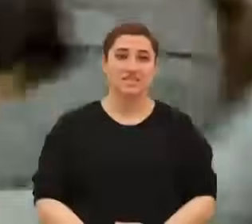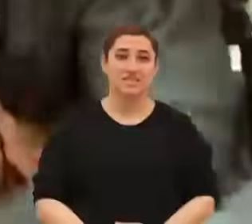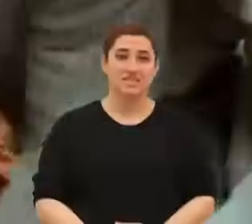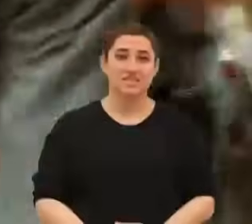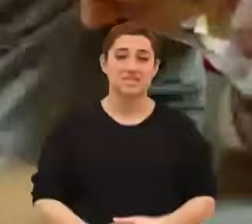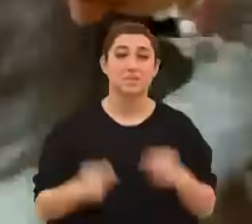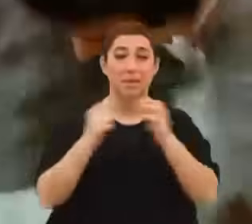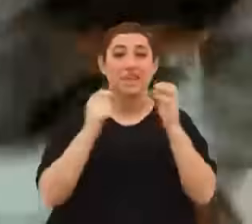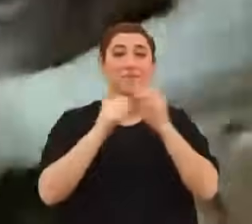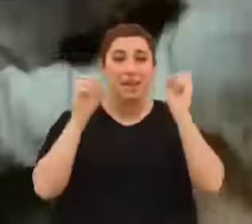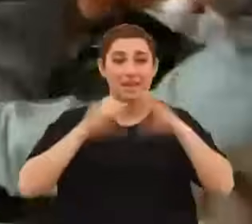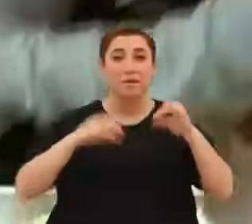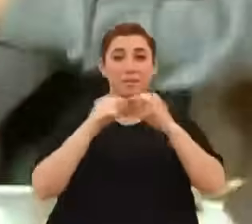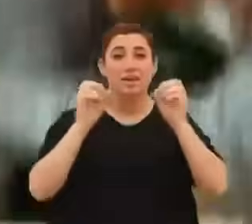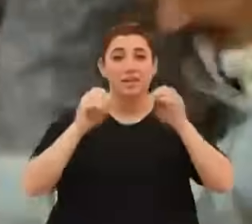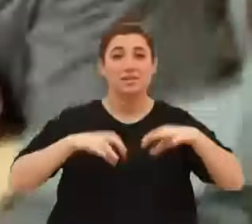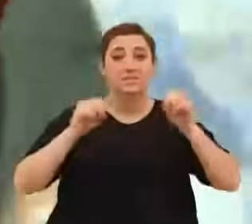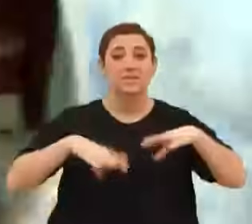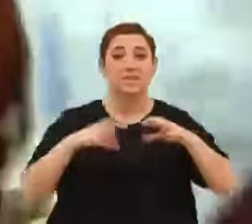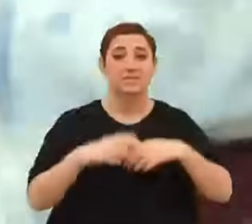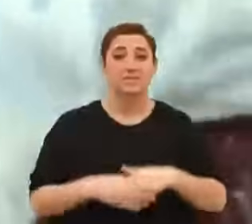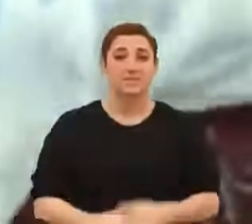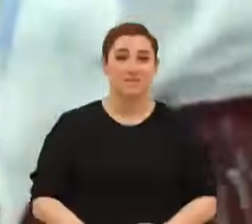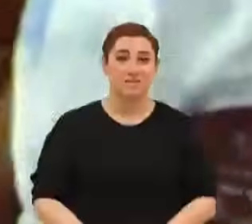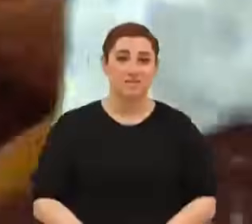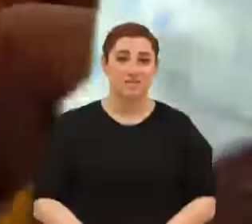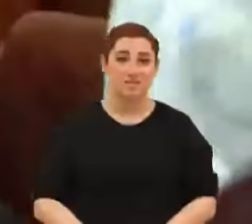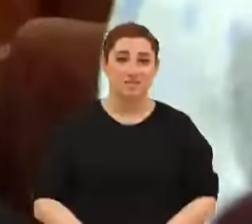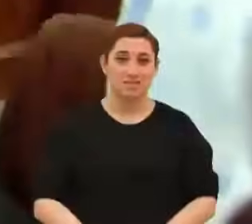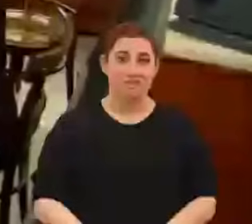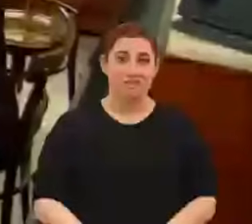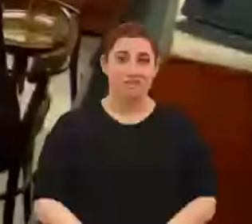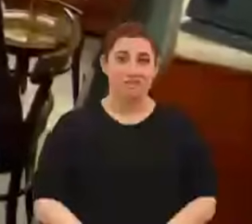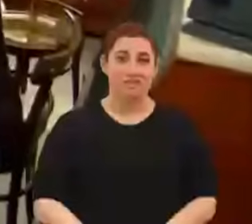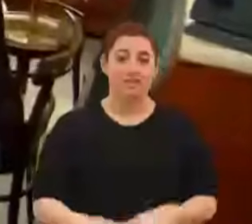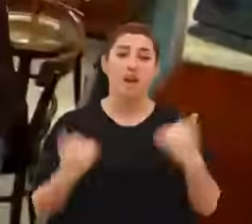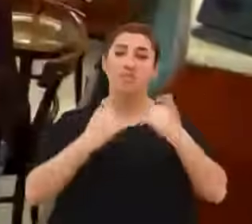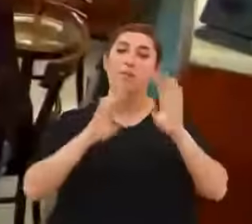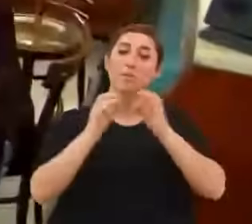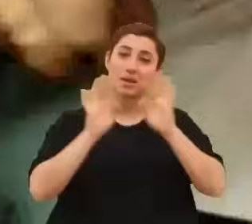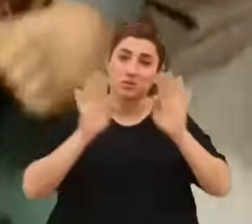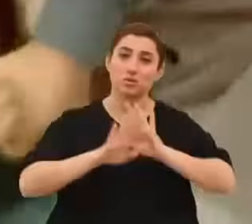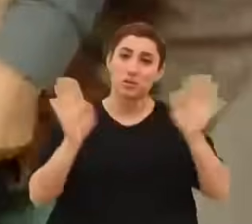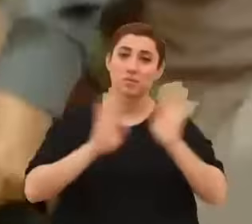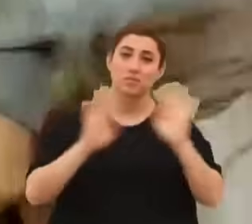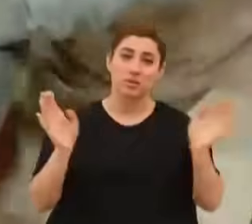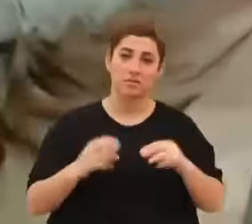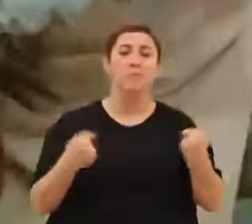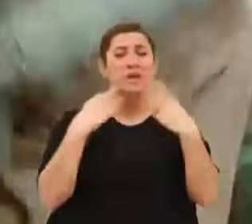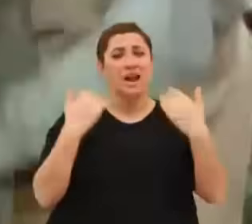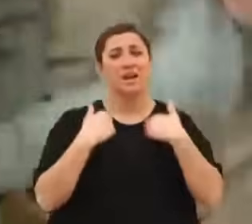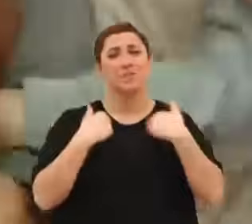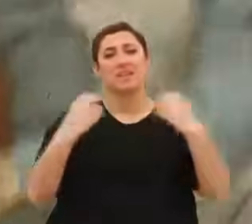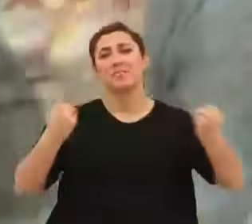Bekir, Bekir bırak. Sen Ayten'i kestin. Sen Ayten'i kestin. Ayten'i kestin. Bekir dur. Hayırsız. Tamam. Ayten.